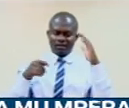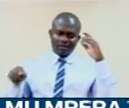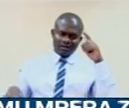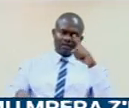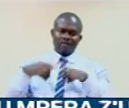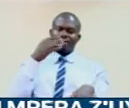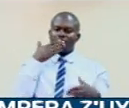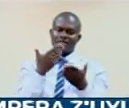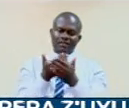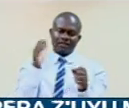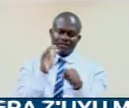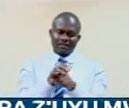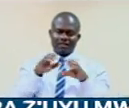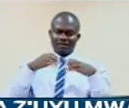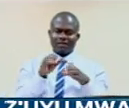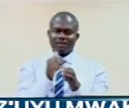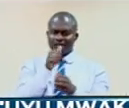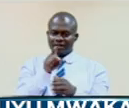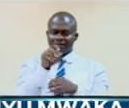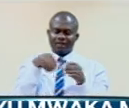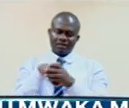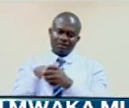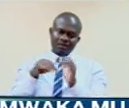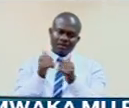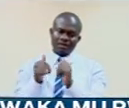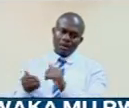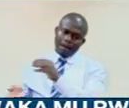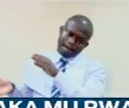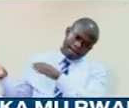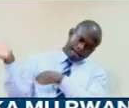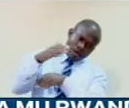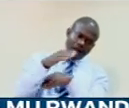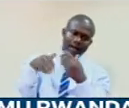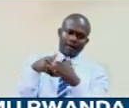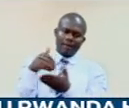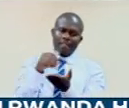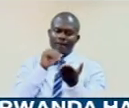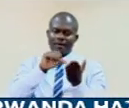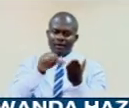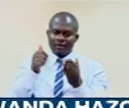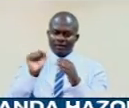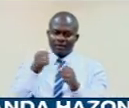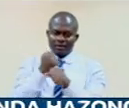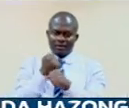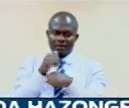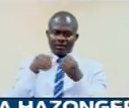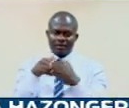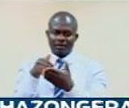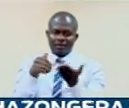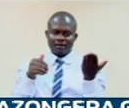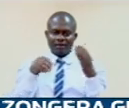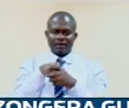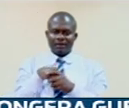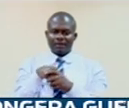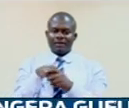cyiza cyane cy'ikipe ya Rayon Sport Football Club ku mupira wa Ngarama yateye umunyezamu w'ikipe ya Etincel nta kindi yari gukora uretse gutoragura umupira mu